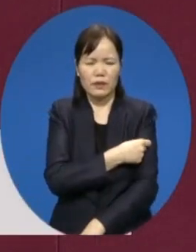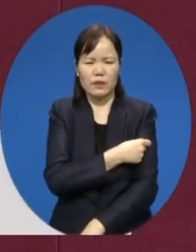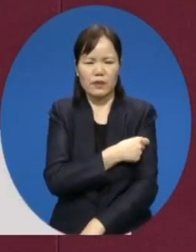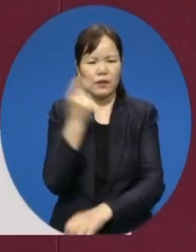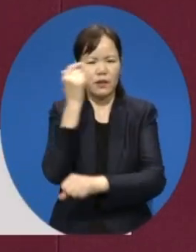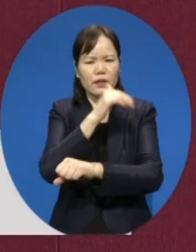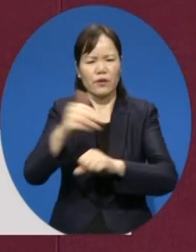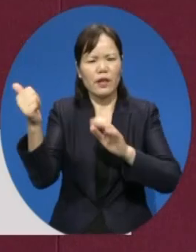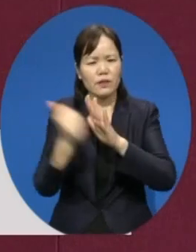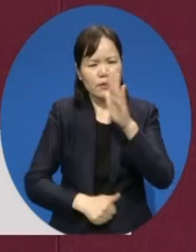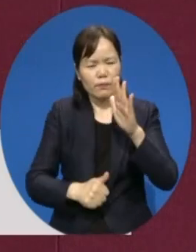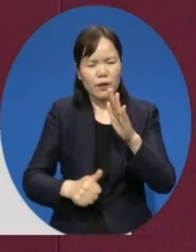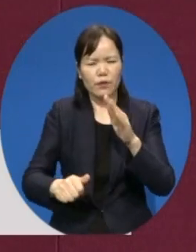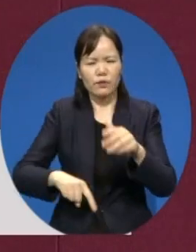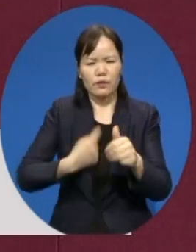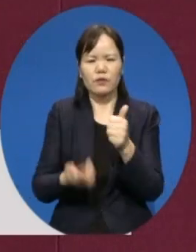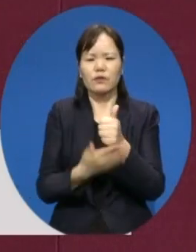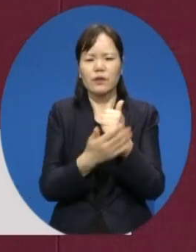대통령이 사과해야 할 일에는